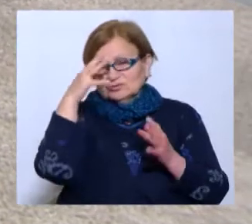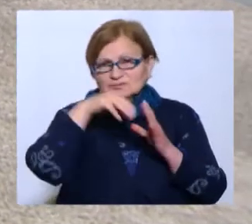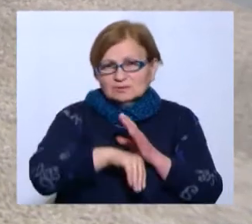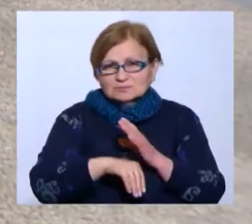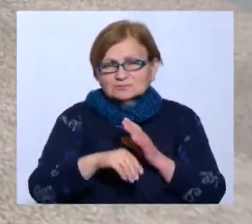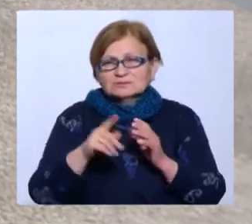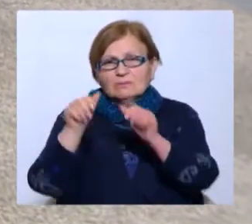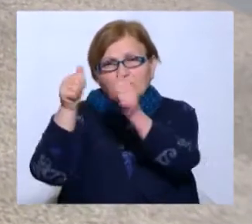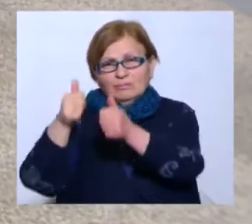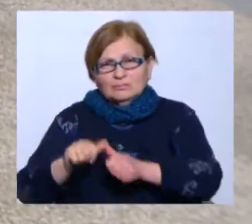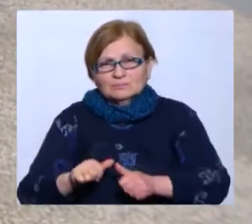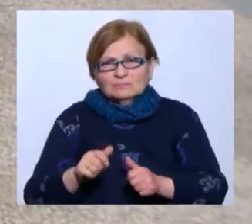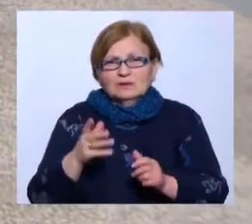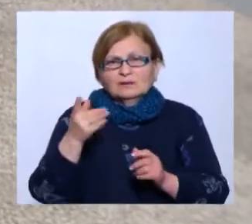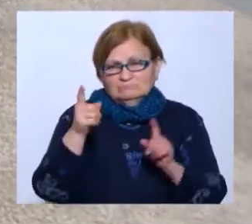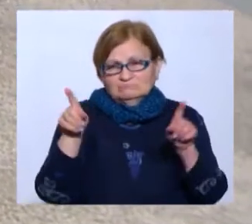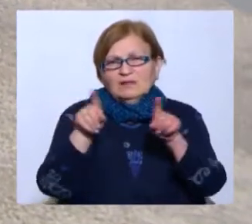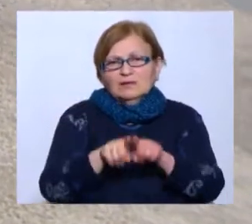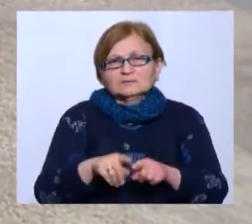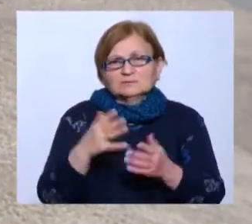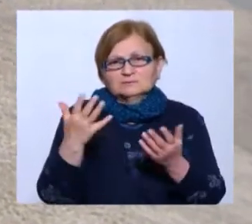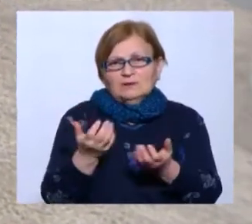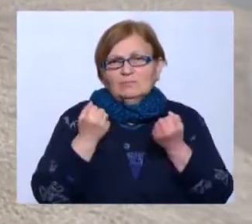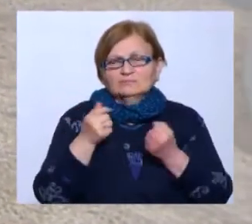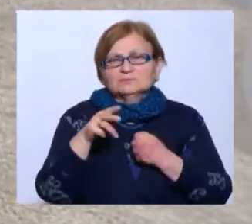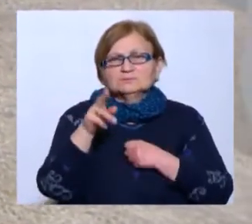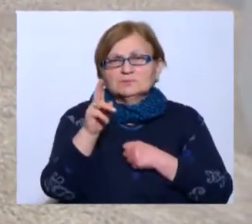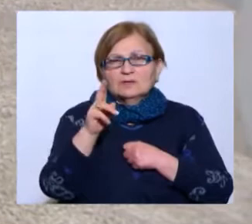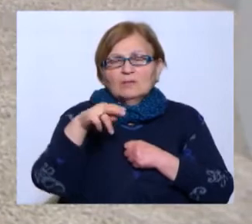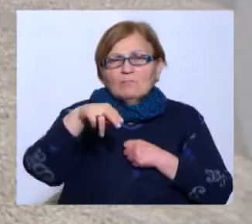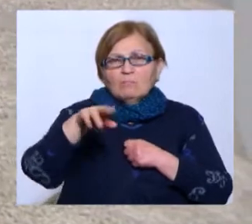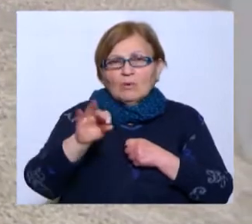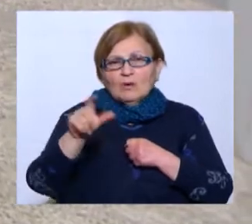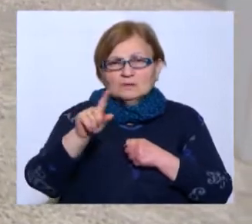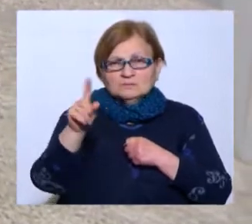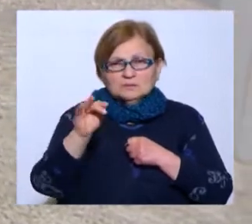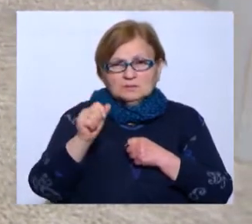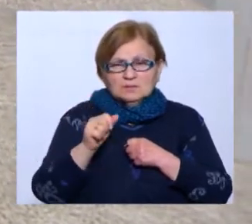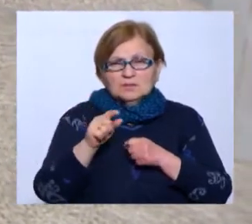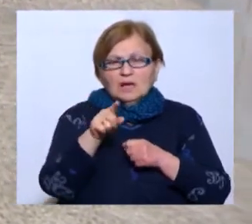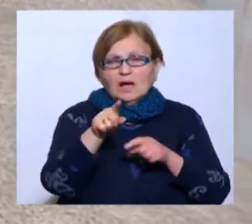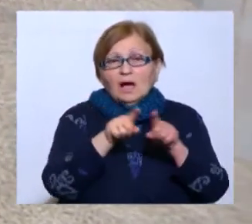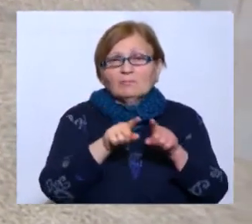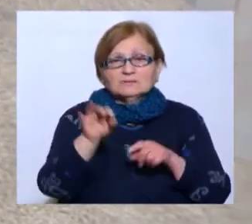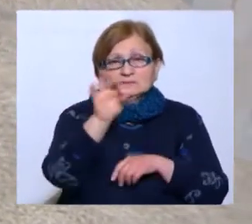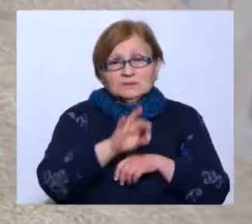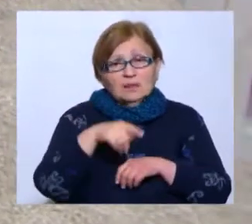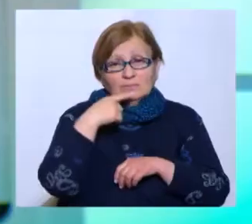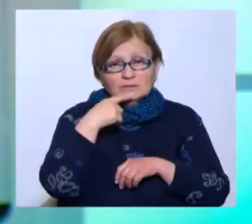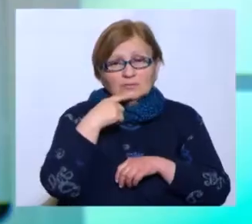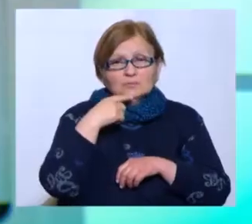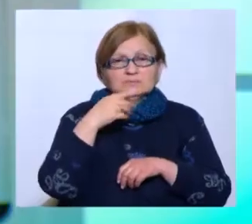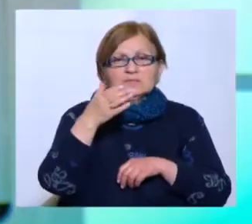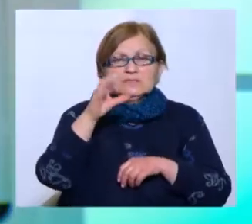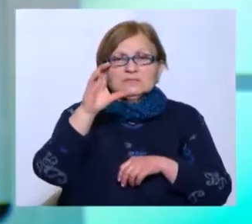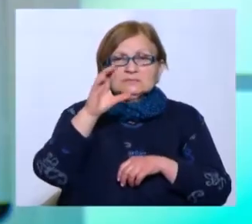და ფორმა ქმნის ერთად პოეზიას. ამის შესახებ საუბრობდნენ სიმბოლისტები. მე მინდა